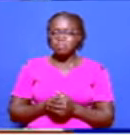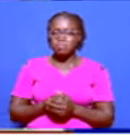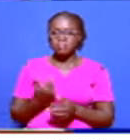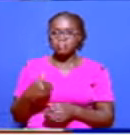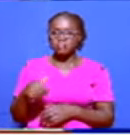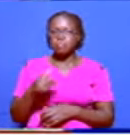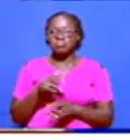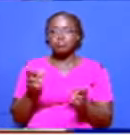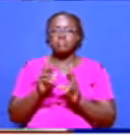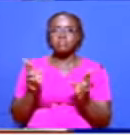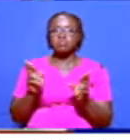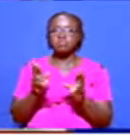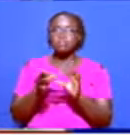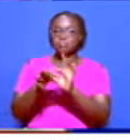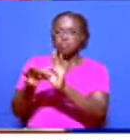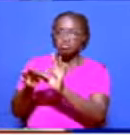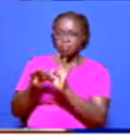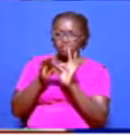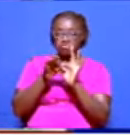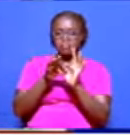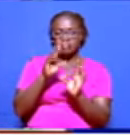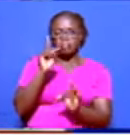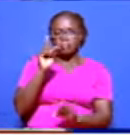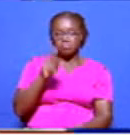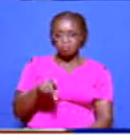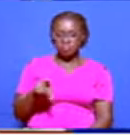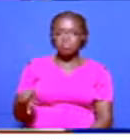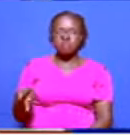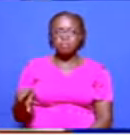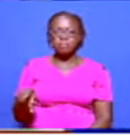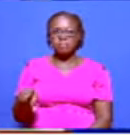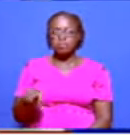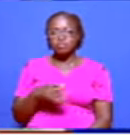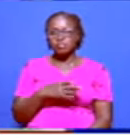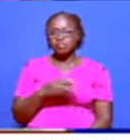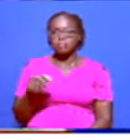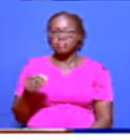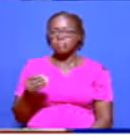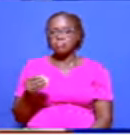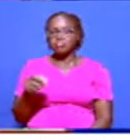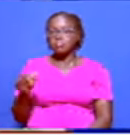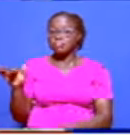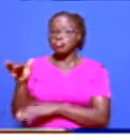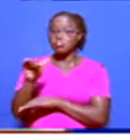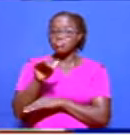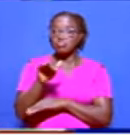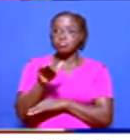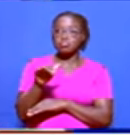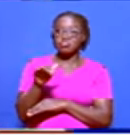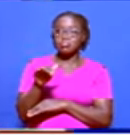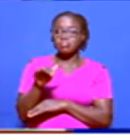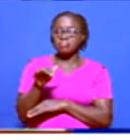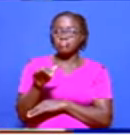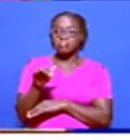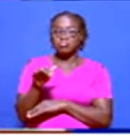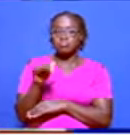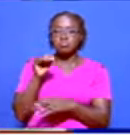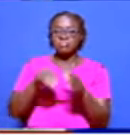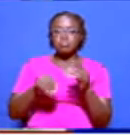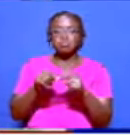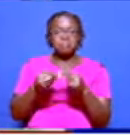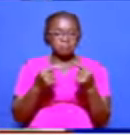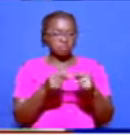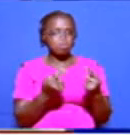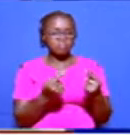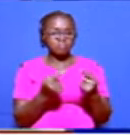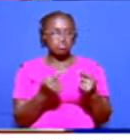to collaborate with the DPP, and on your part we request that matters of election offences are fast